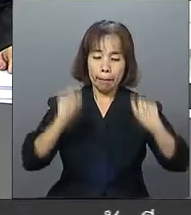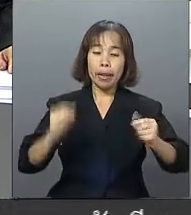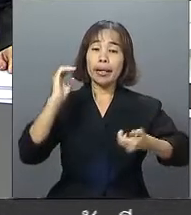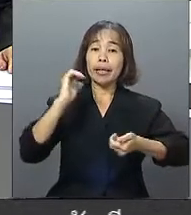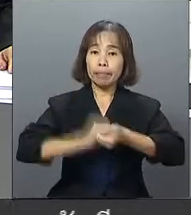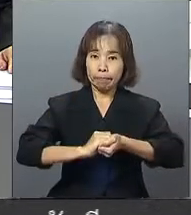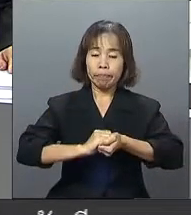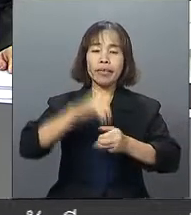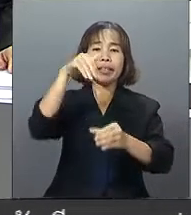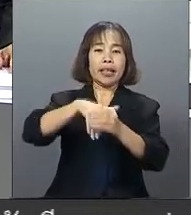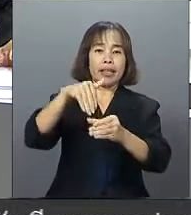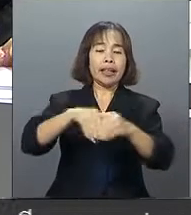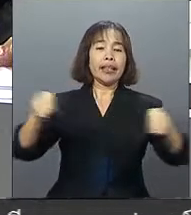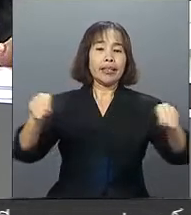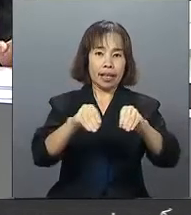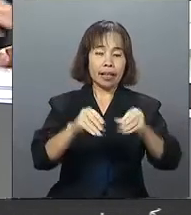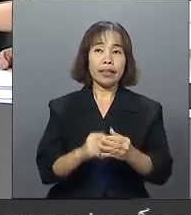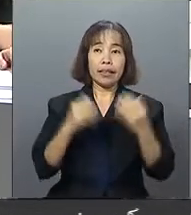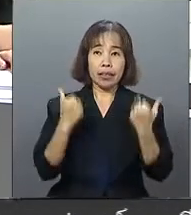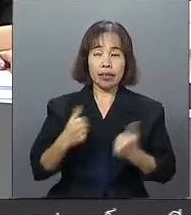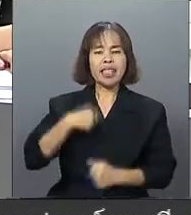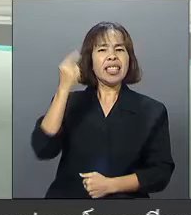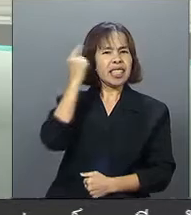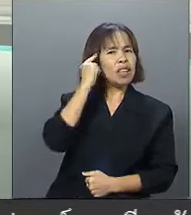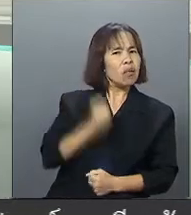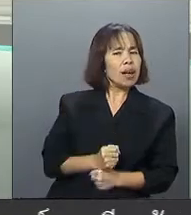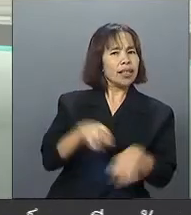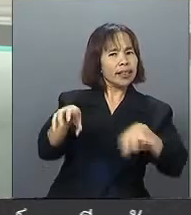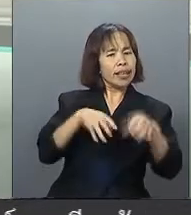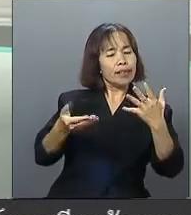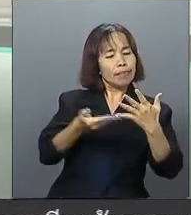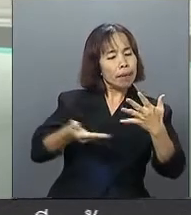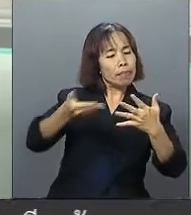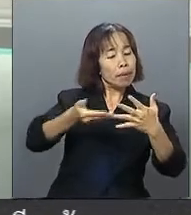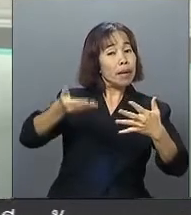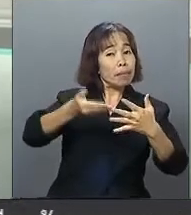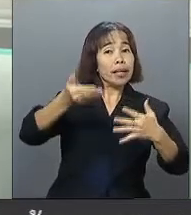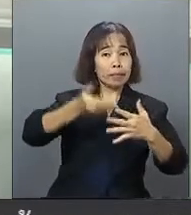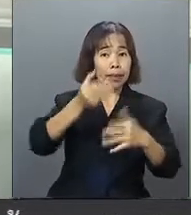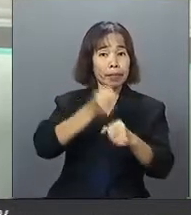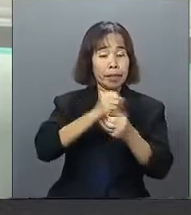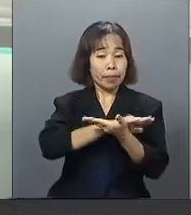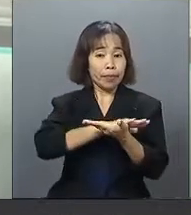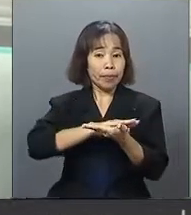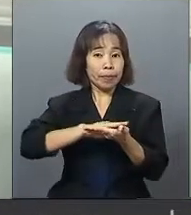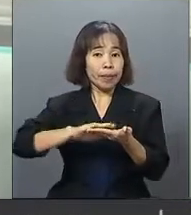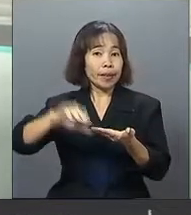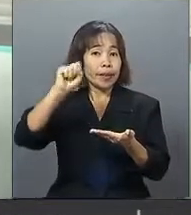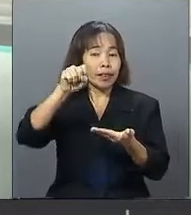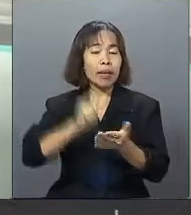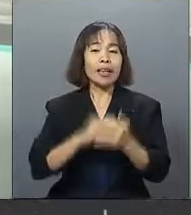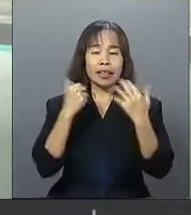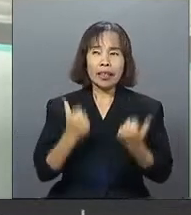กตั้งค่ะซึ่งประเมินแล้วนะคะว่าทุกกระบวนการในการจัดเตรียมความพร้อมก็กำลังเดินหน้าดูแลจะเข้ารูปค่อยลอยซึ่งก็ดูเหมือนว่าหลังจาก